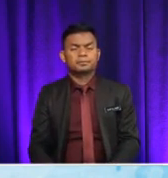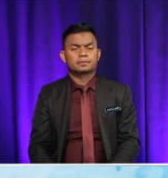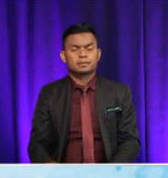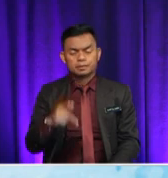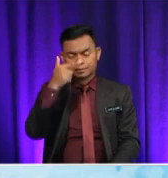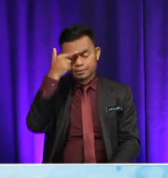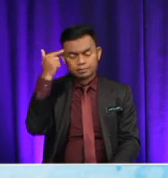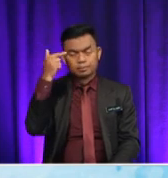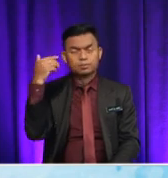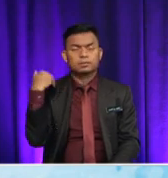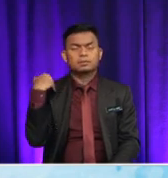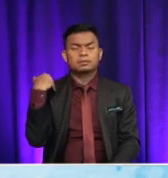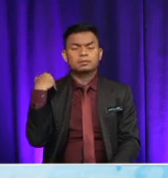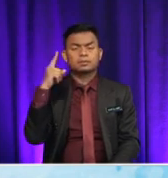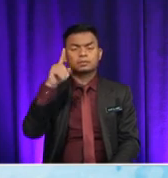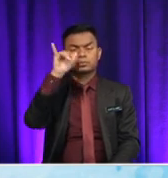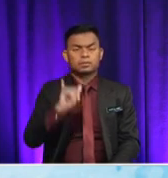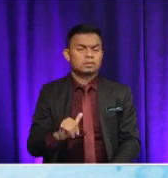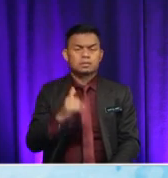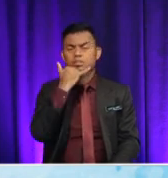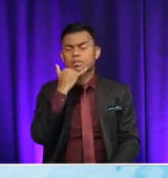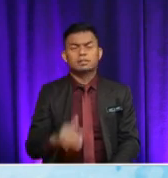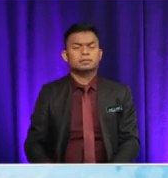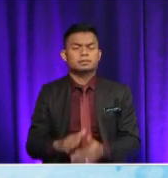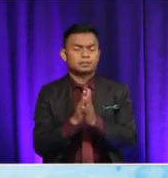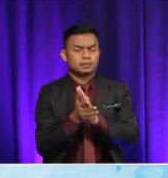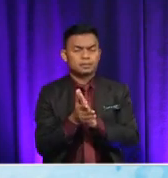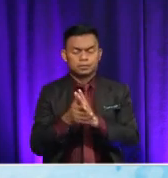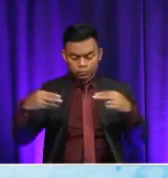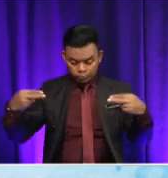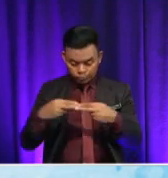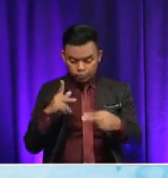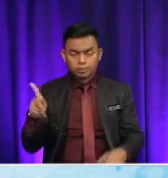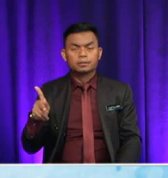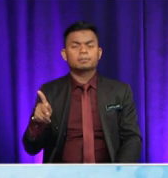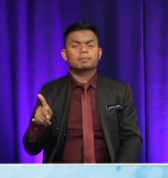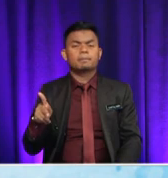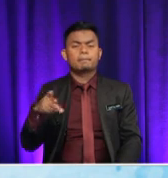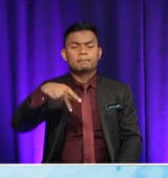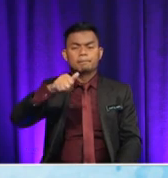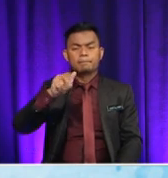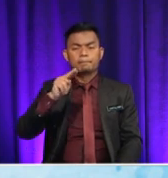tentu ada satu yang salah Oke jadi menghubungkan pai utama dengan Mita